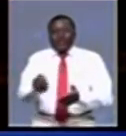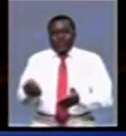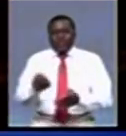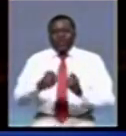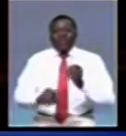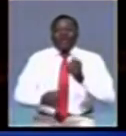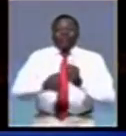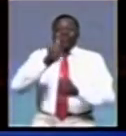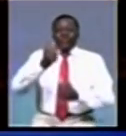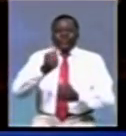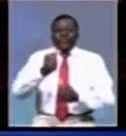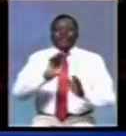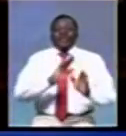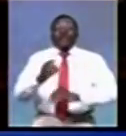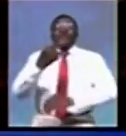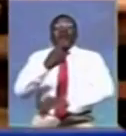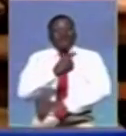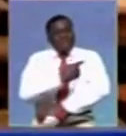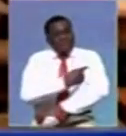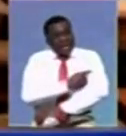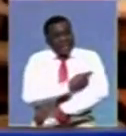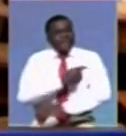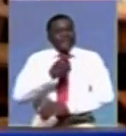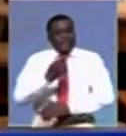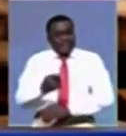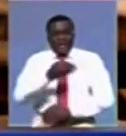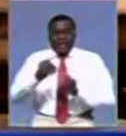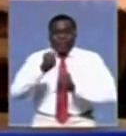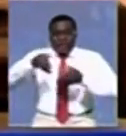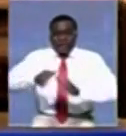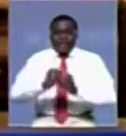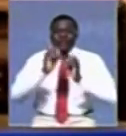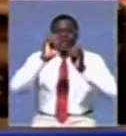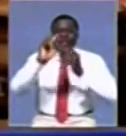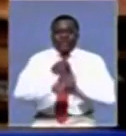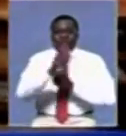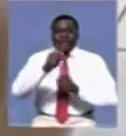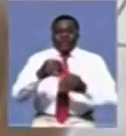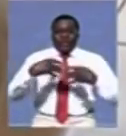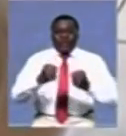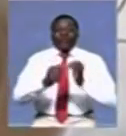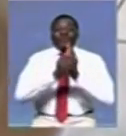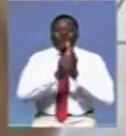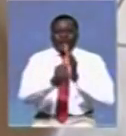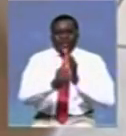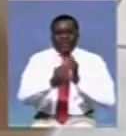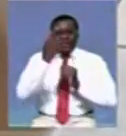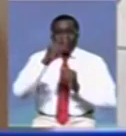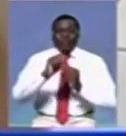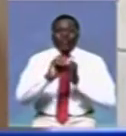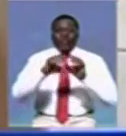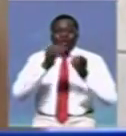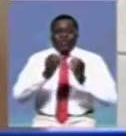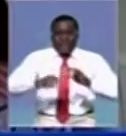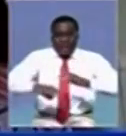Mais le plus, c'est de se faire vacciner. Améliorer l'accès à l'éducation et aux soins de qualité pour les communautés à